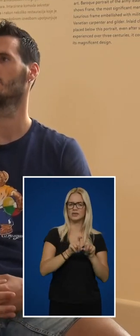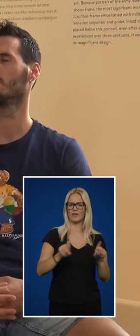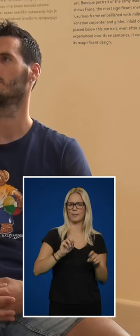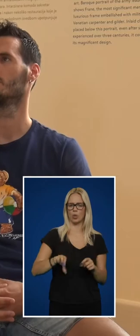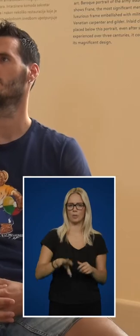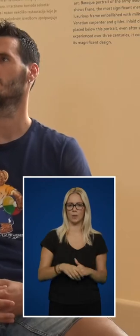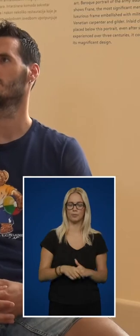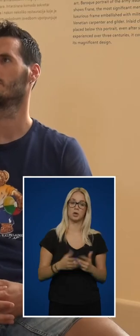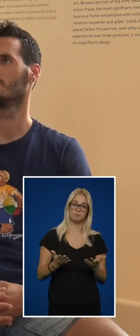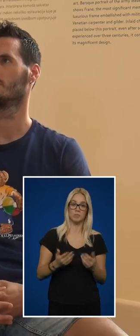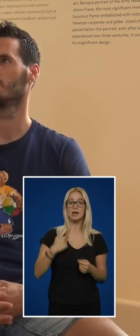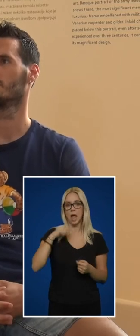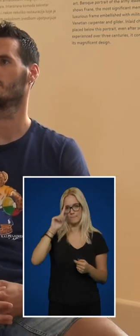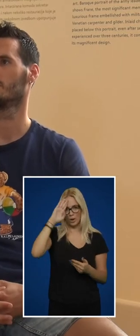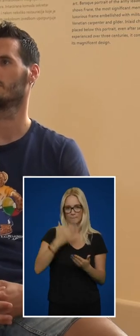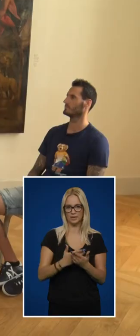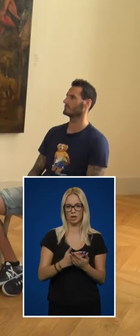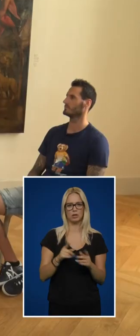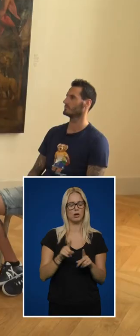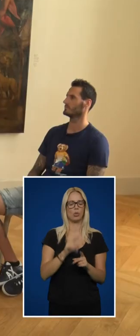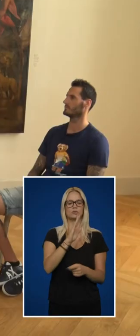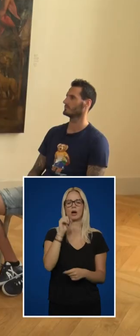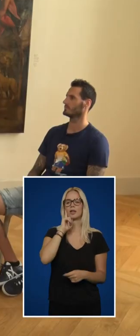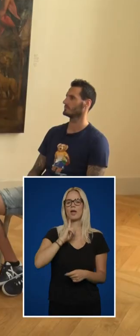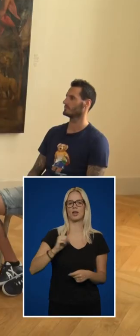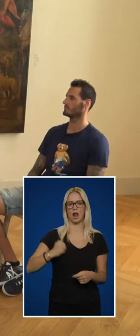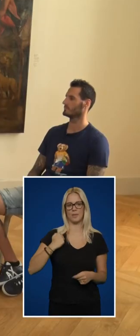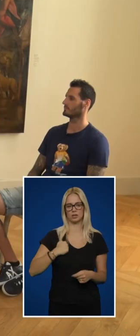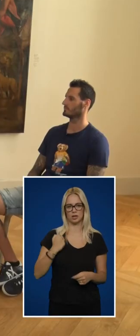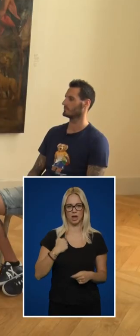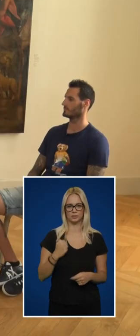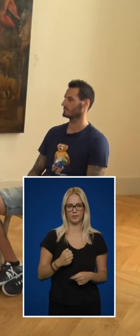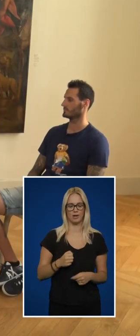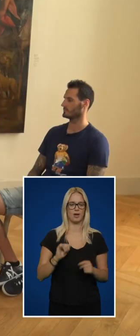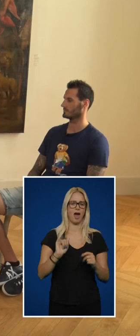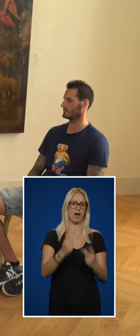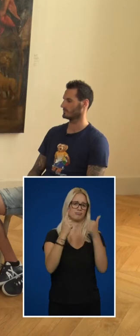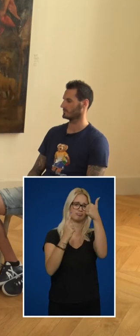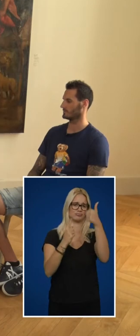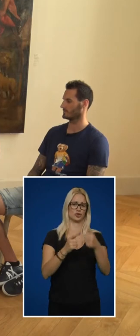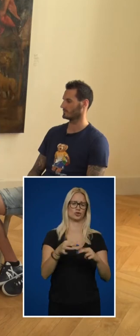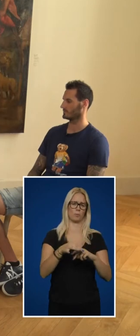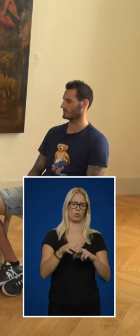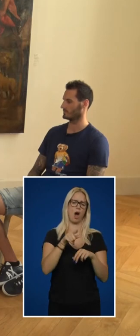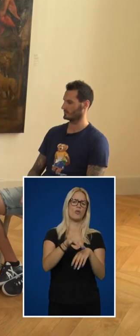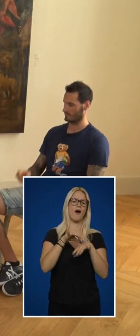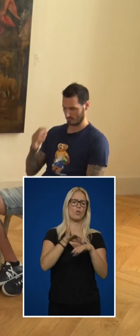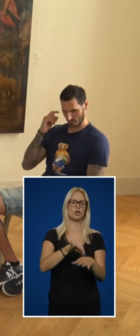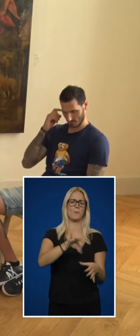Često puta, evo meni čer ide u vrtić, ima 4 godine, pa toliko je ta